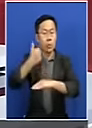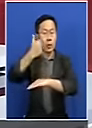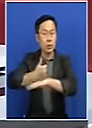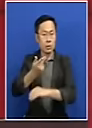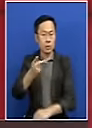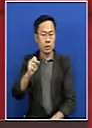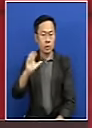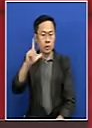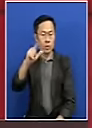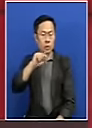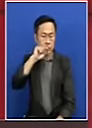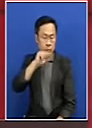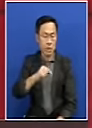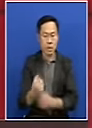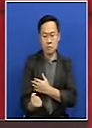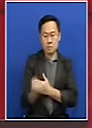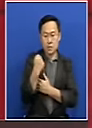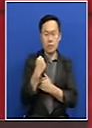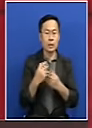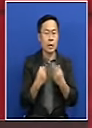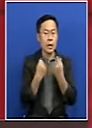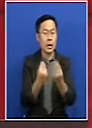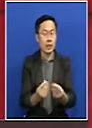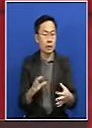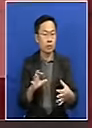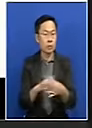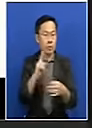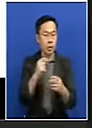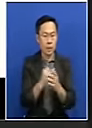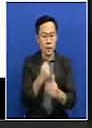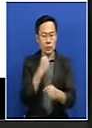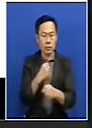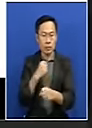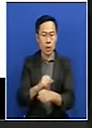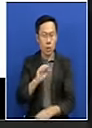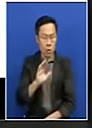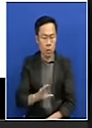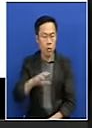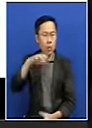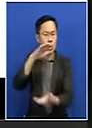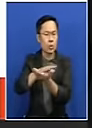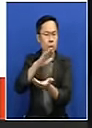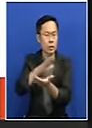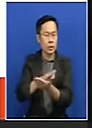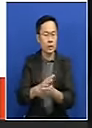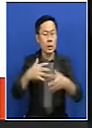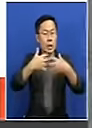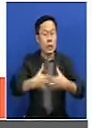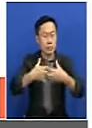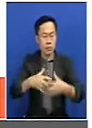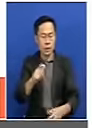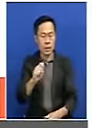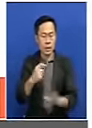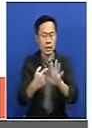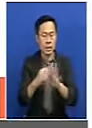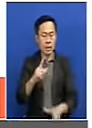สั่งนะคะโอนทั้งอำนาจหน้าที่ในส่วนที่เกี่ยวข้องนะคะกับการดำเนินงานของโรงเรียนในระบบอาชีวศึกษาค่ะ